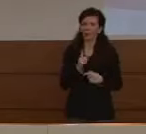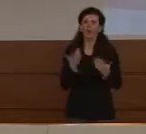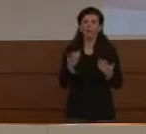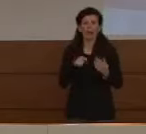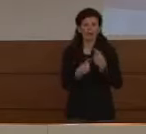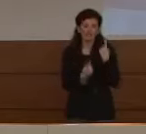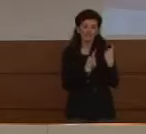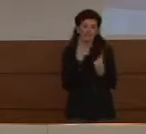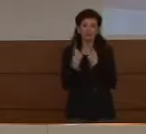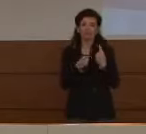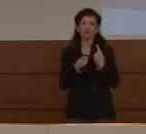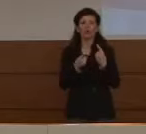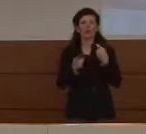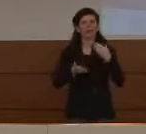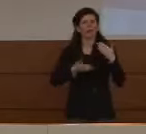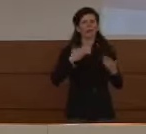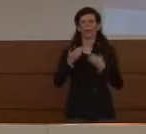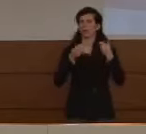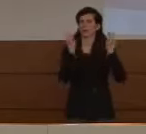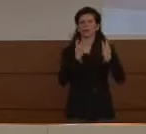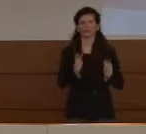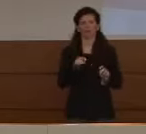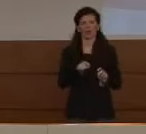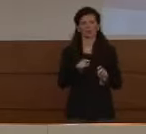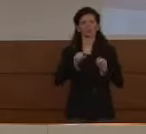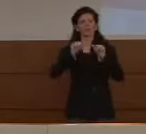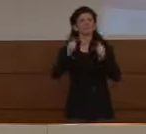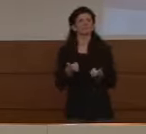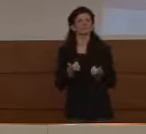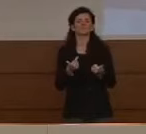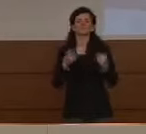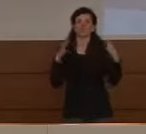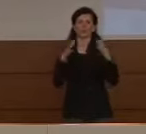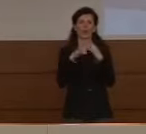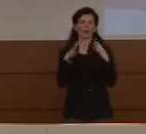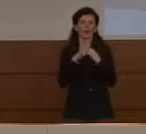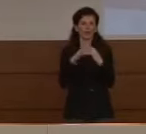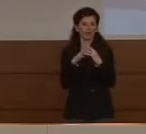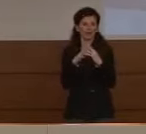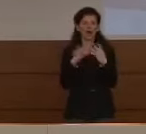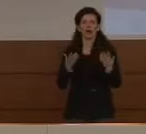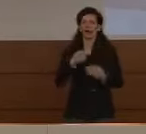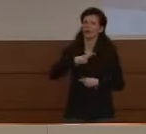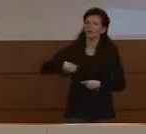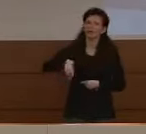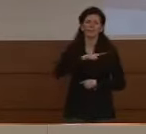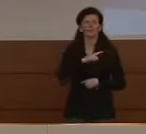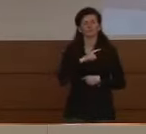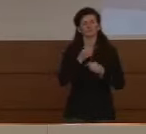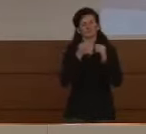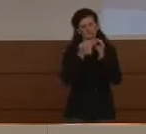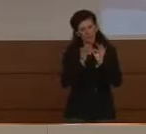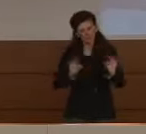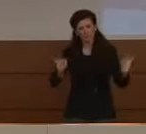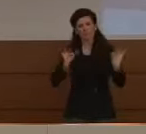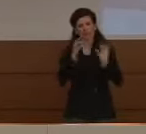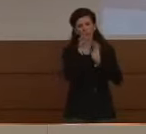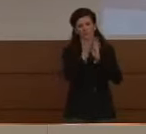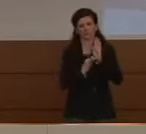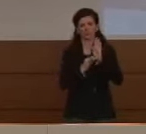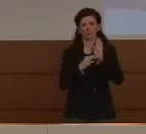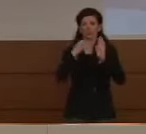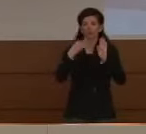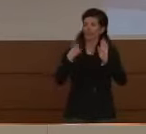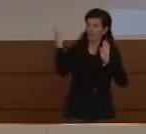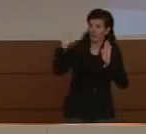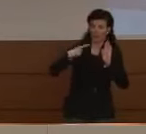una situazione emergenziale tipo una guerra e quindi dobbiamo rispettare rigidamente le indicazioni che ci vengono date